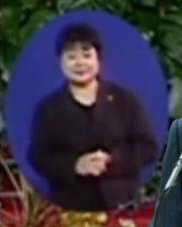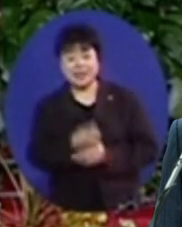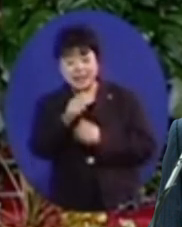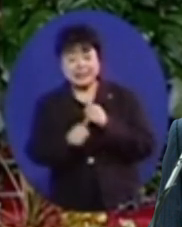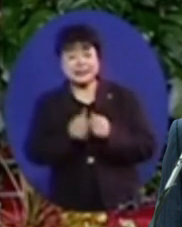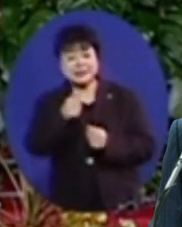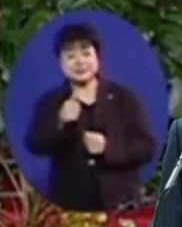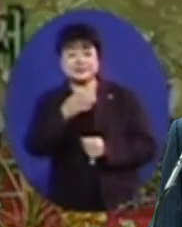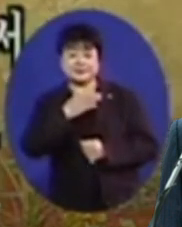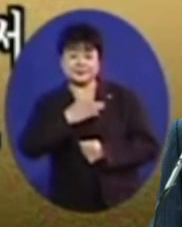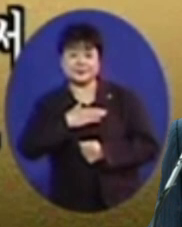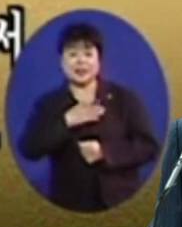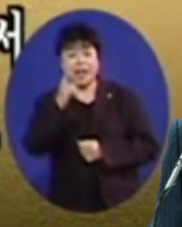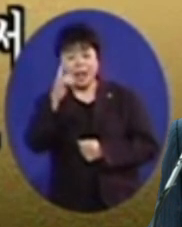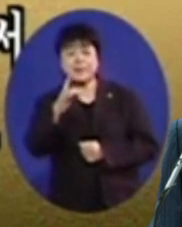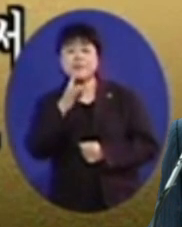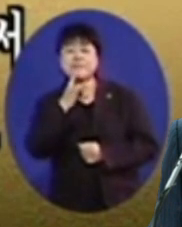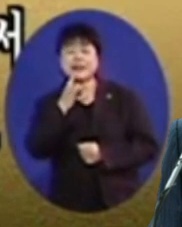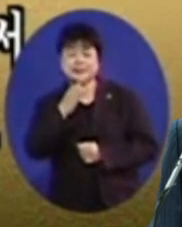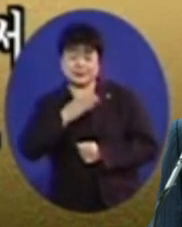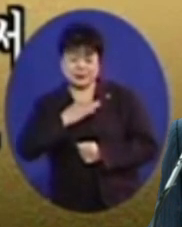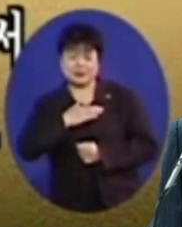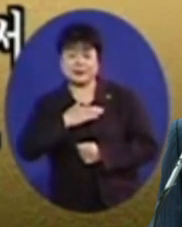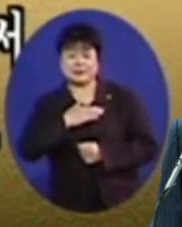하나님 한 번만 저를